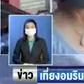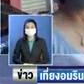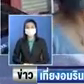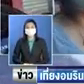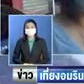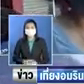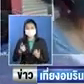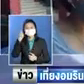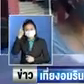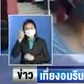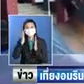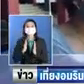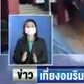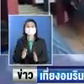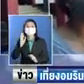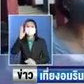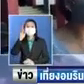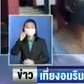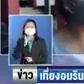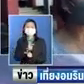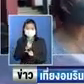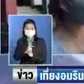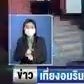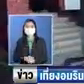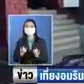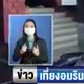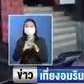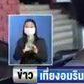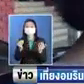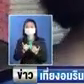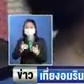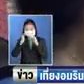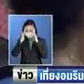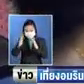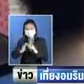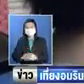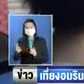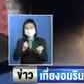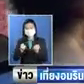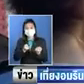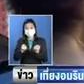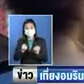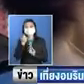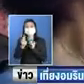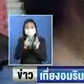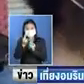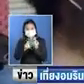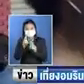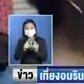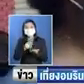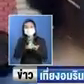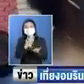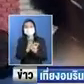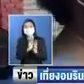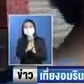เอาแหละเราก็เข้าใจหัวอกคนเป็นพ่อเลี้ยงแม่เลี้ยงอะนะฮะคือก็ต้องเป็นห่วงลูกแล้วก็ตั้งใจจะขับรถคันนี้มาเยี่ยมมายื่น